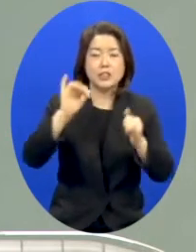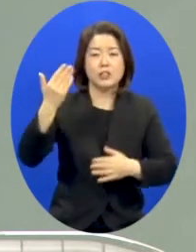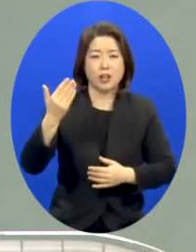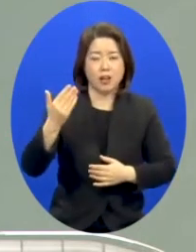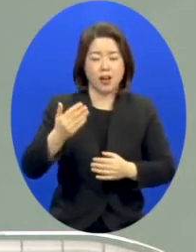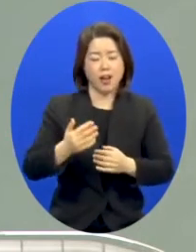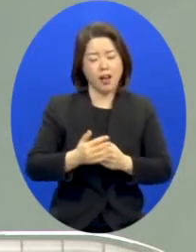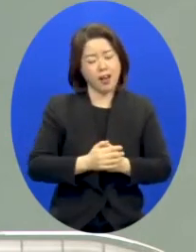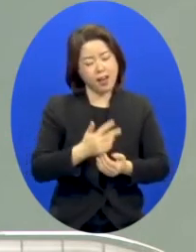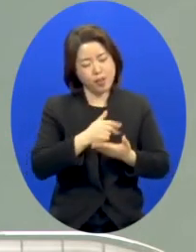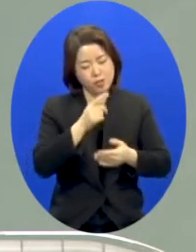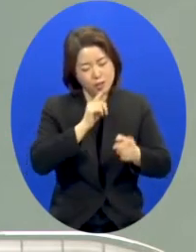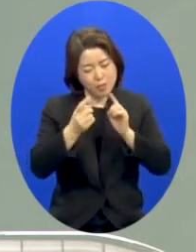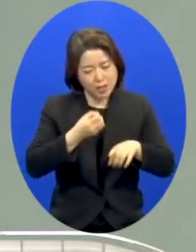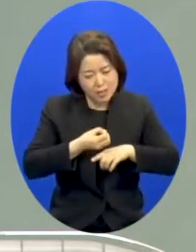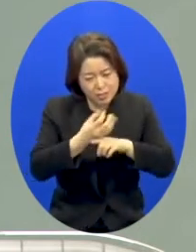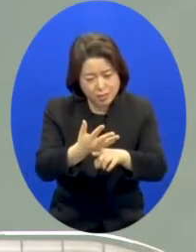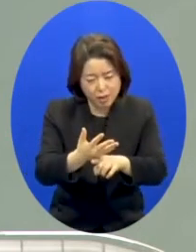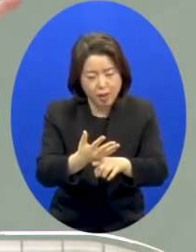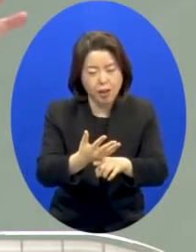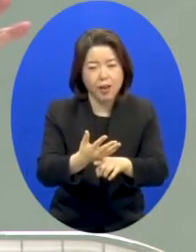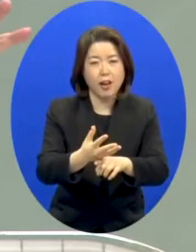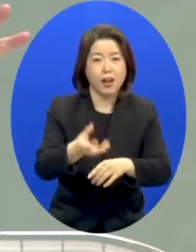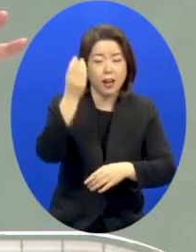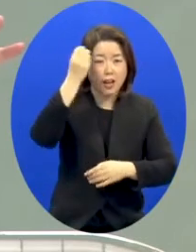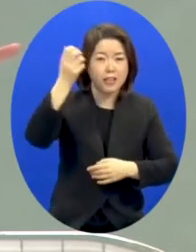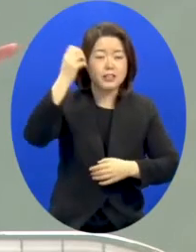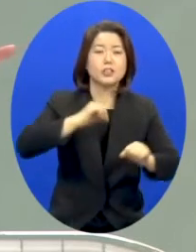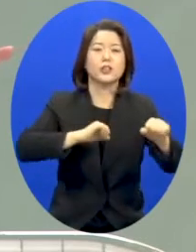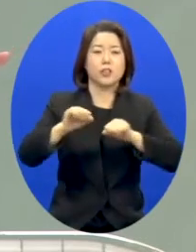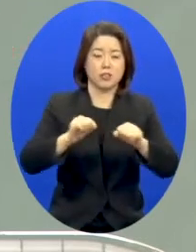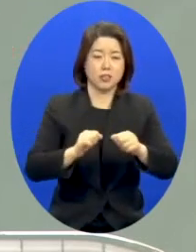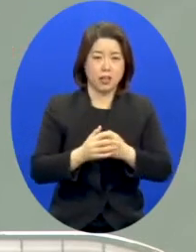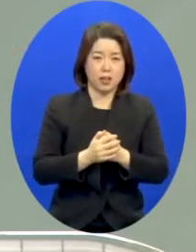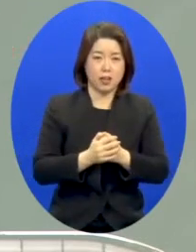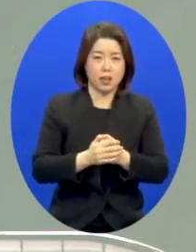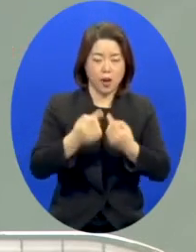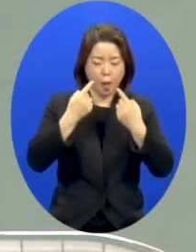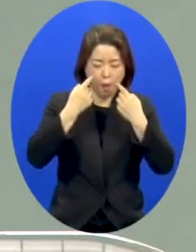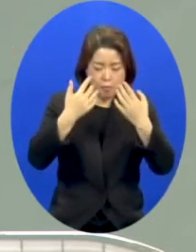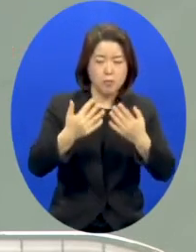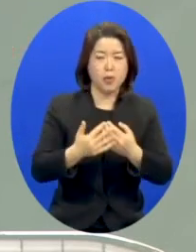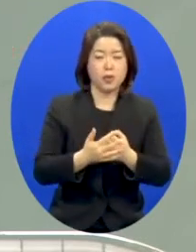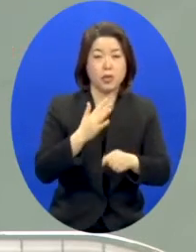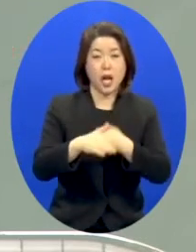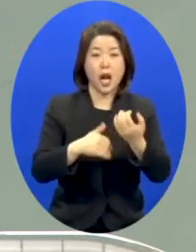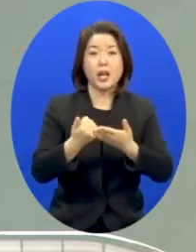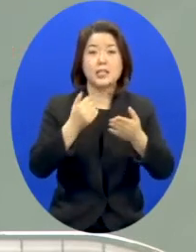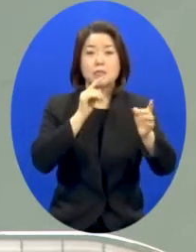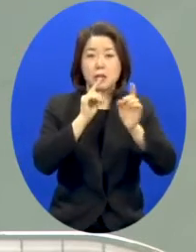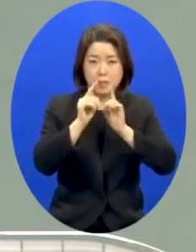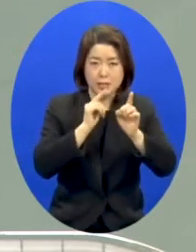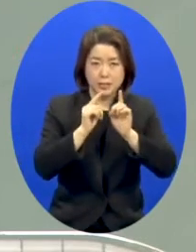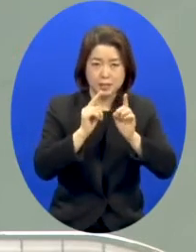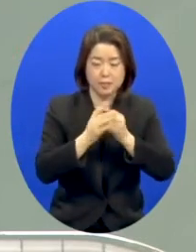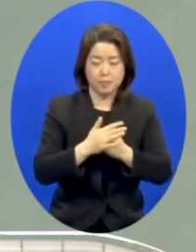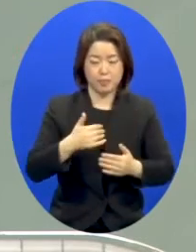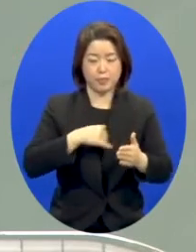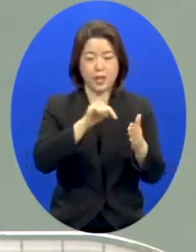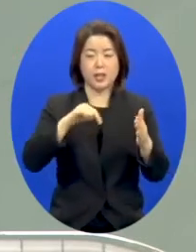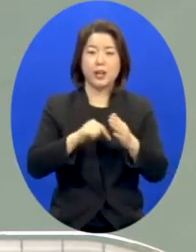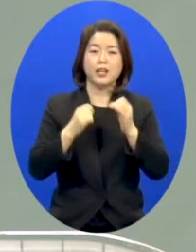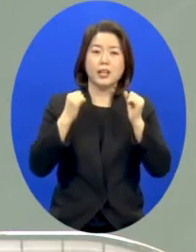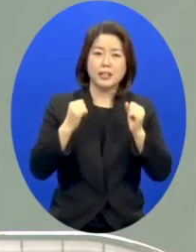성령의 역사 구나 너무나 분명 했어요 하나님의 말씀이 제 안에